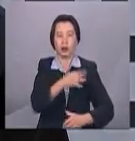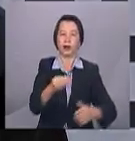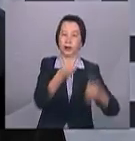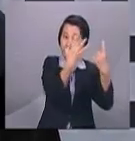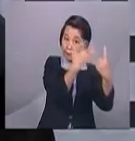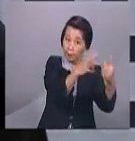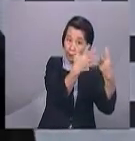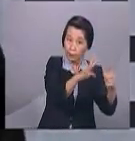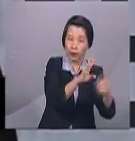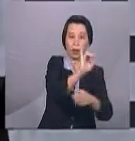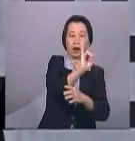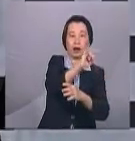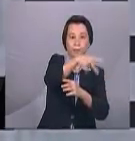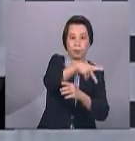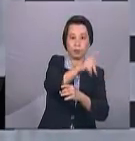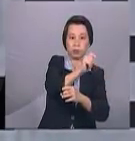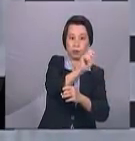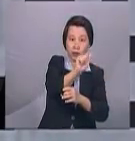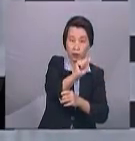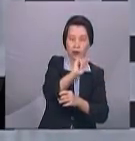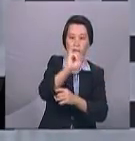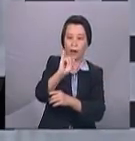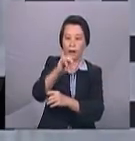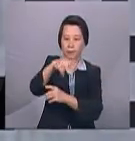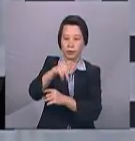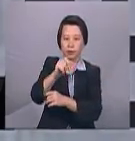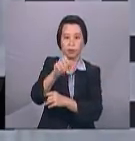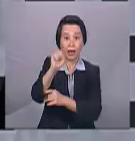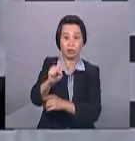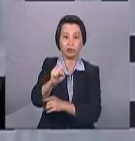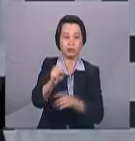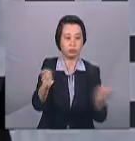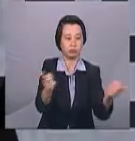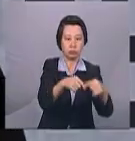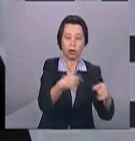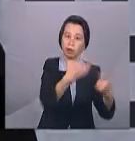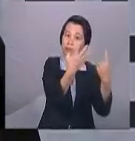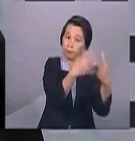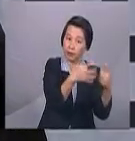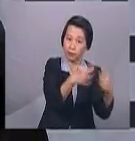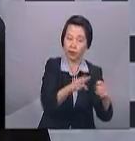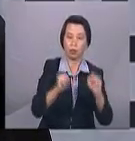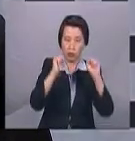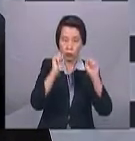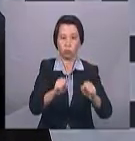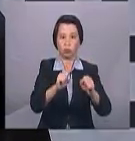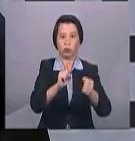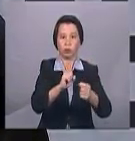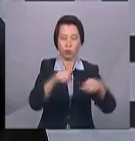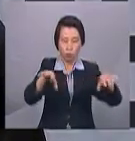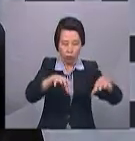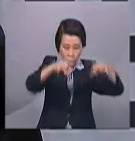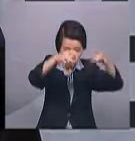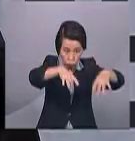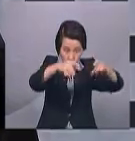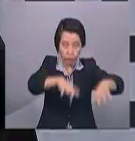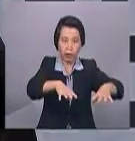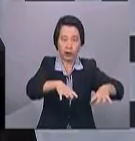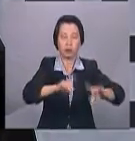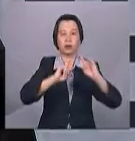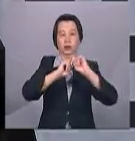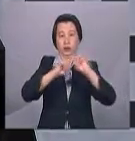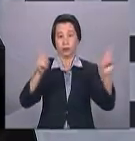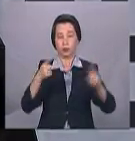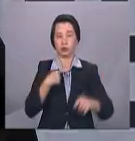14 daripada IPTA dan IPTS, iaitu makmal IPTA, IPTS yang boleh menjalankan ujian. Tetapi